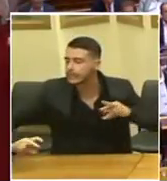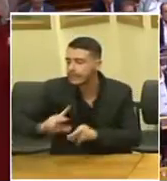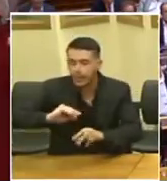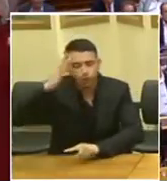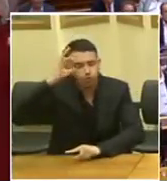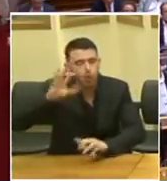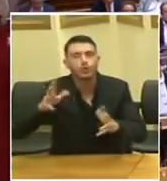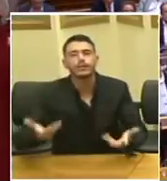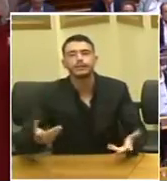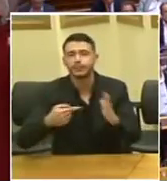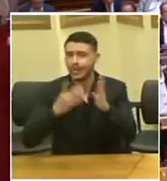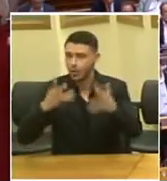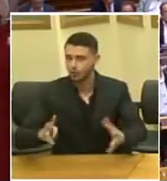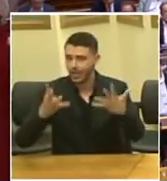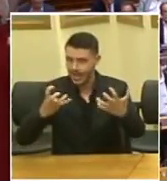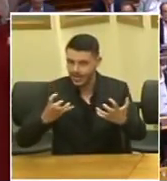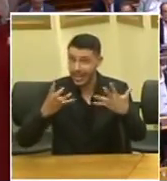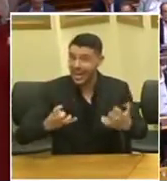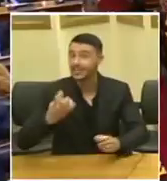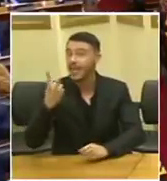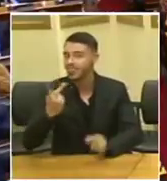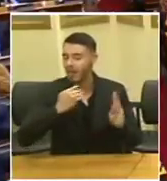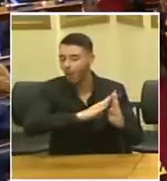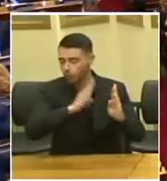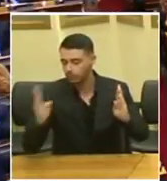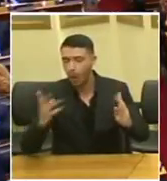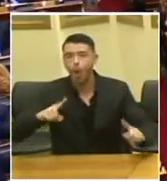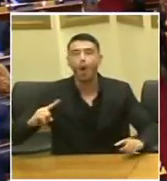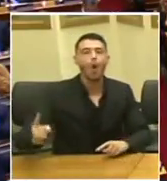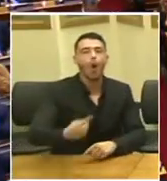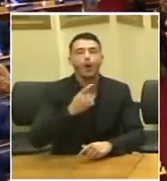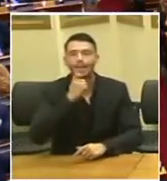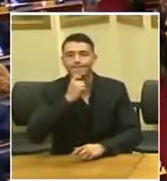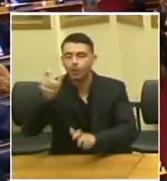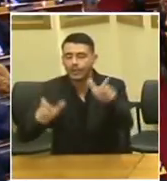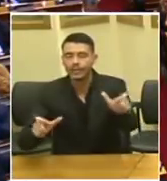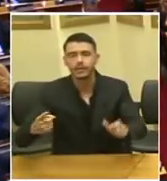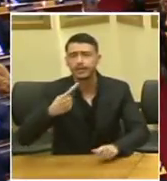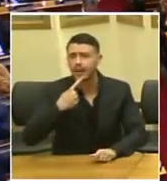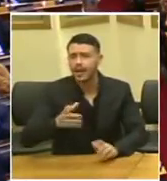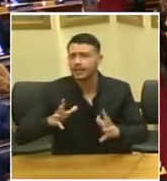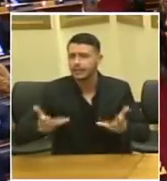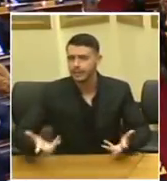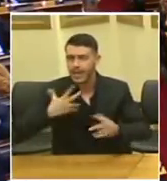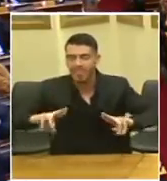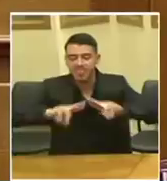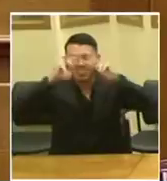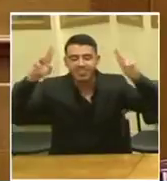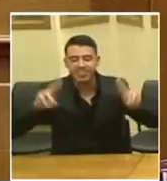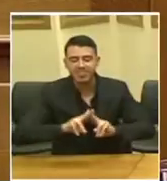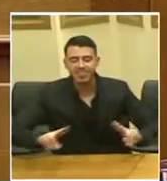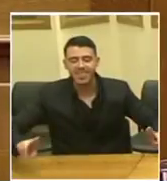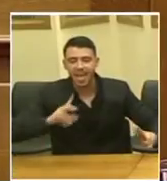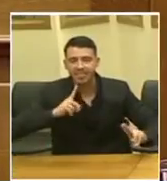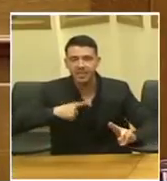Το 1990-1992 όλοι οι πολιτικοί λέγανε ότι αλλάζαν οι διεθνείς συνθήκες και δεν τις πήραμε